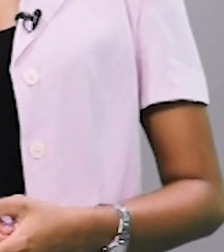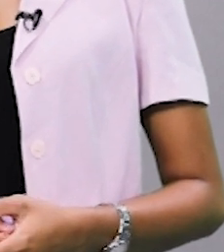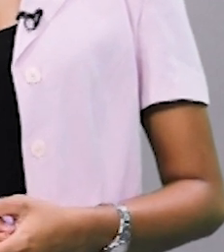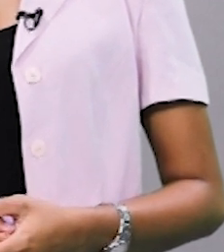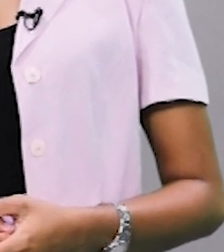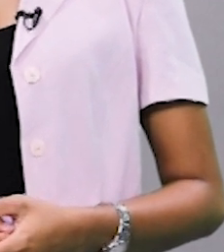Igemen Igemen Igemen